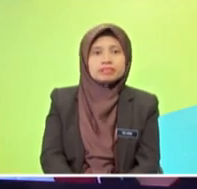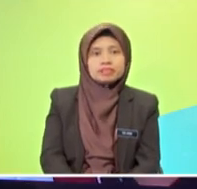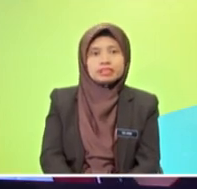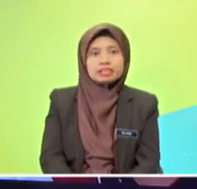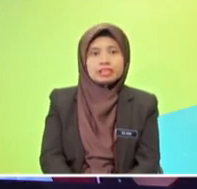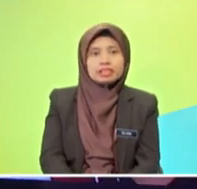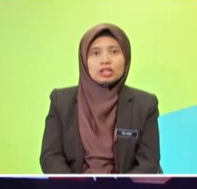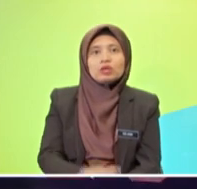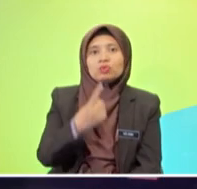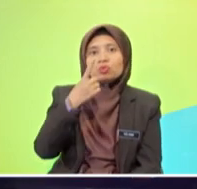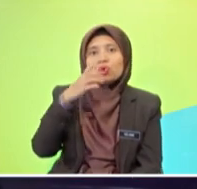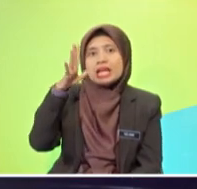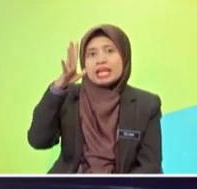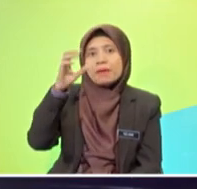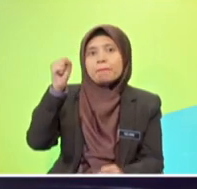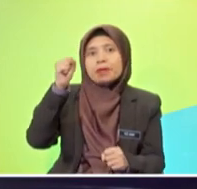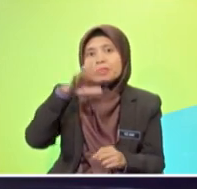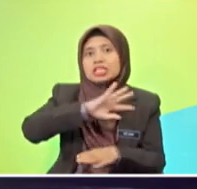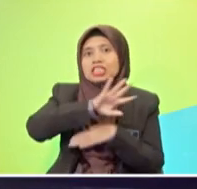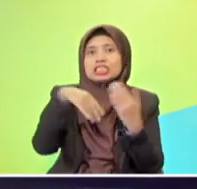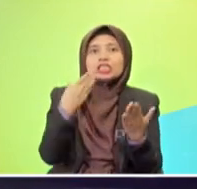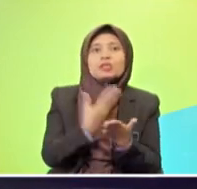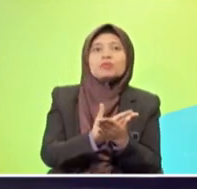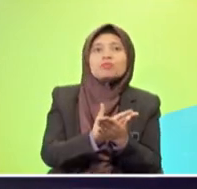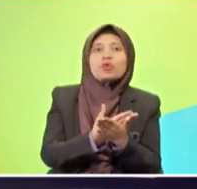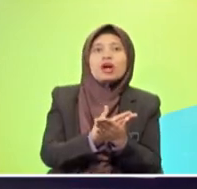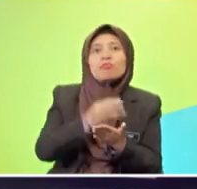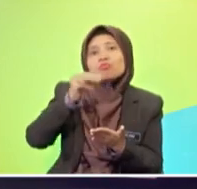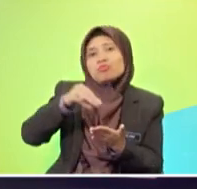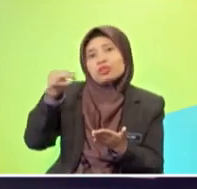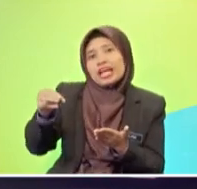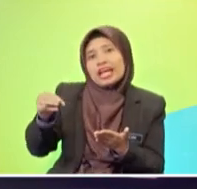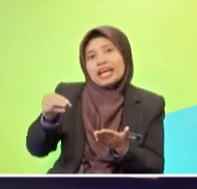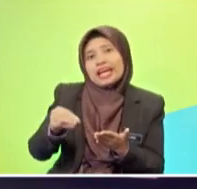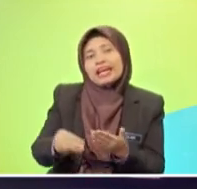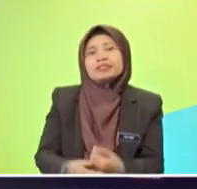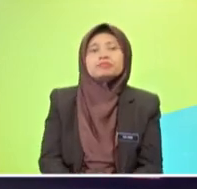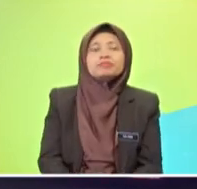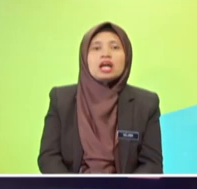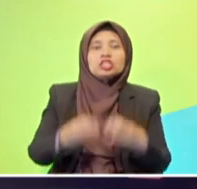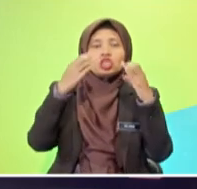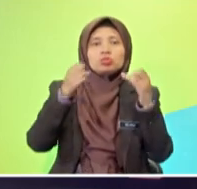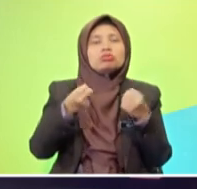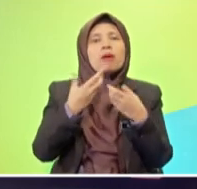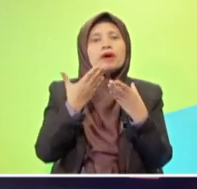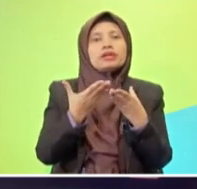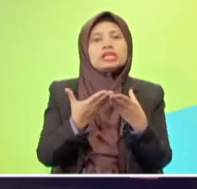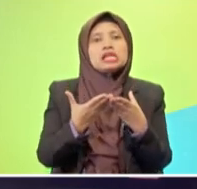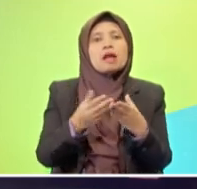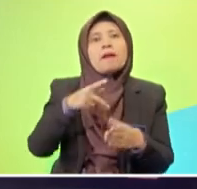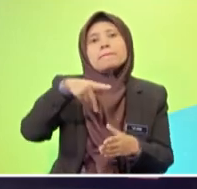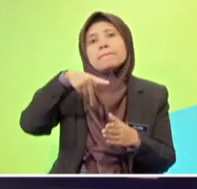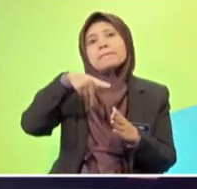5 bintang ke untuk ke-4 kita baik Itulah Rumus taksiran mengenai